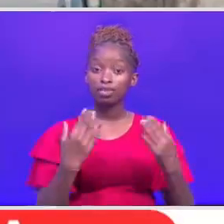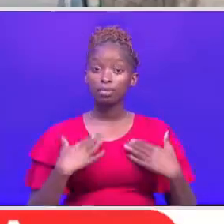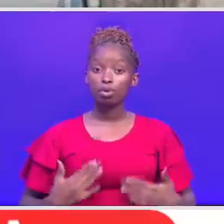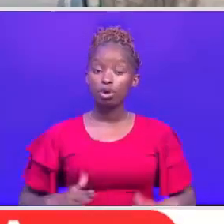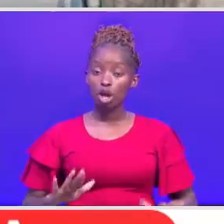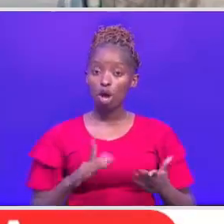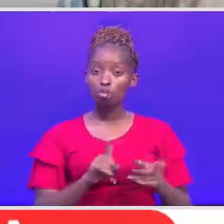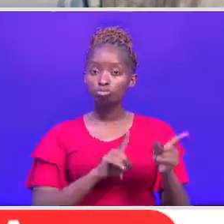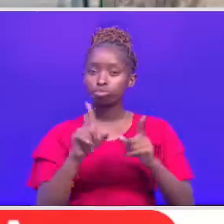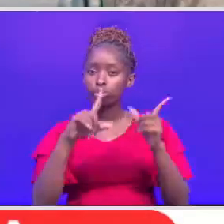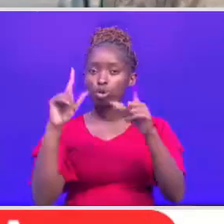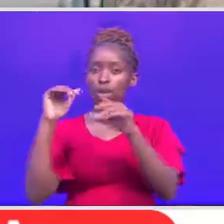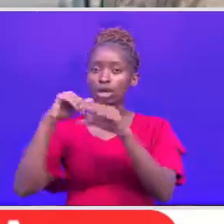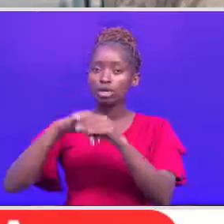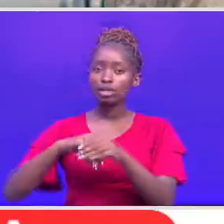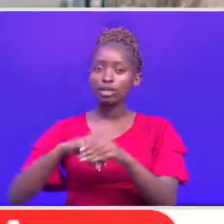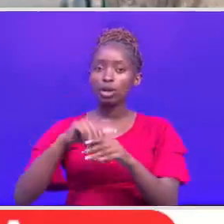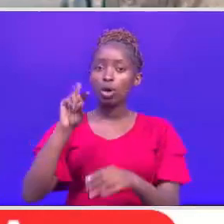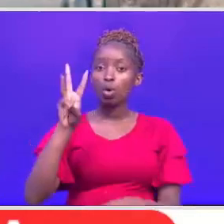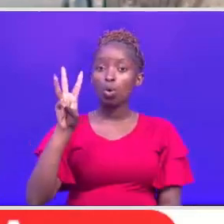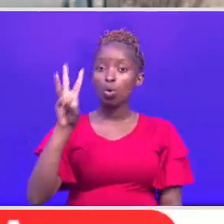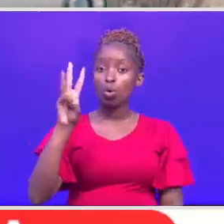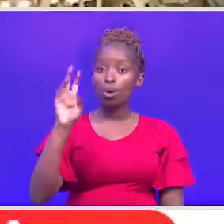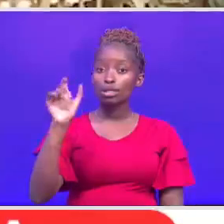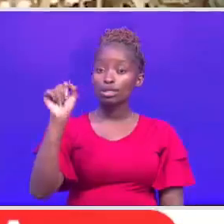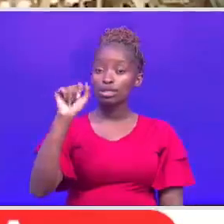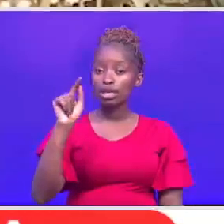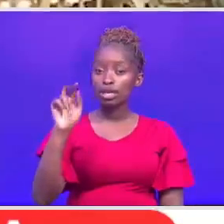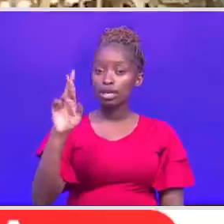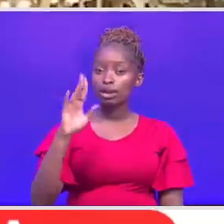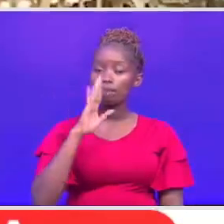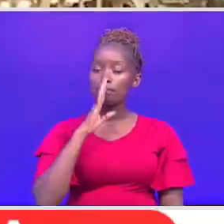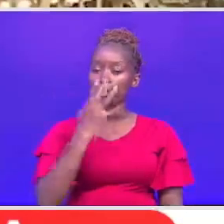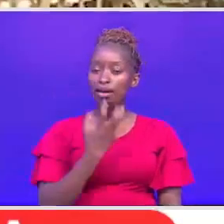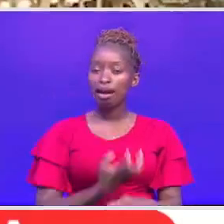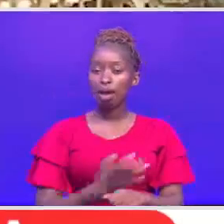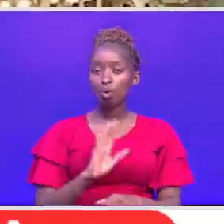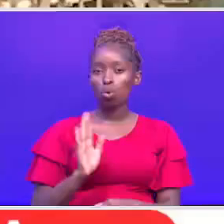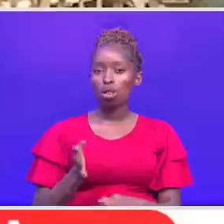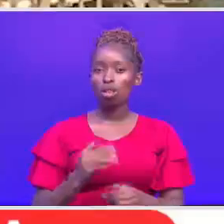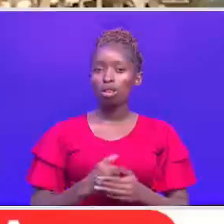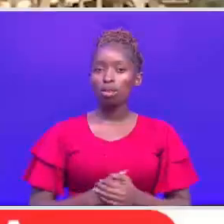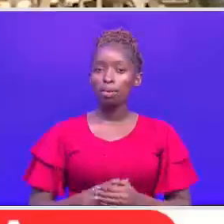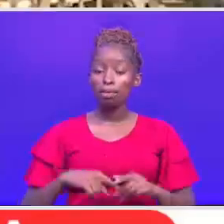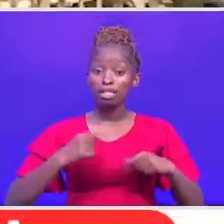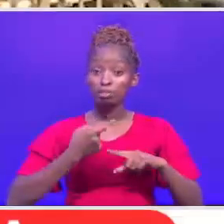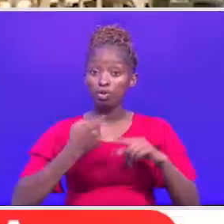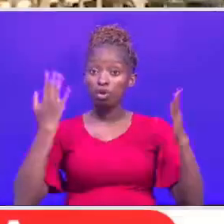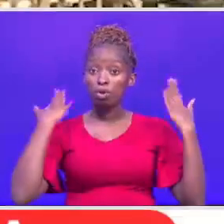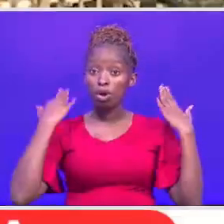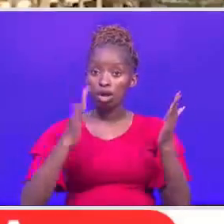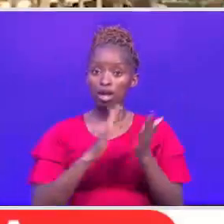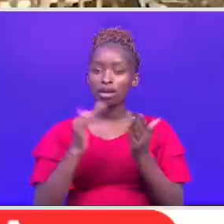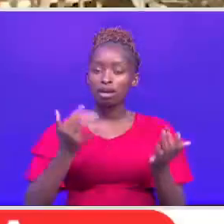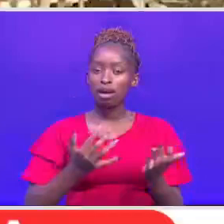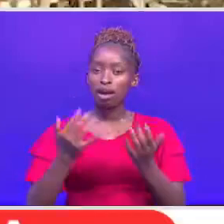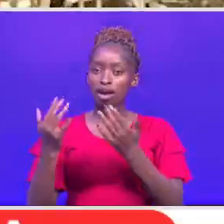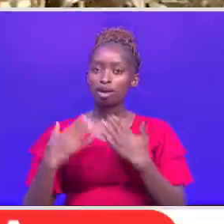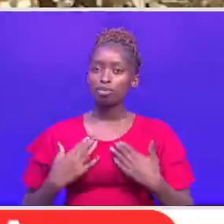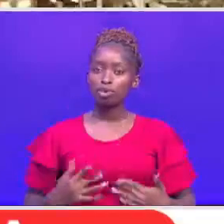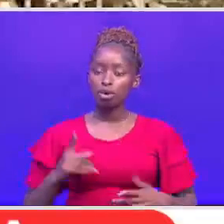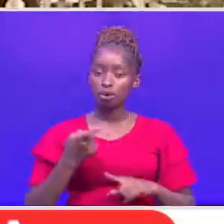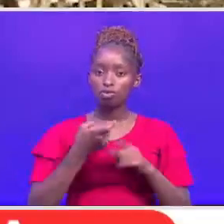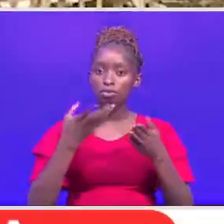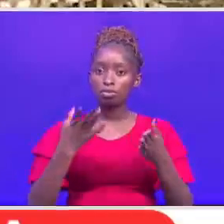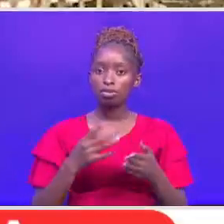mpaka Western, itakuwa ni vigumu kidogo. Mimi nimetoka Meru, na kupeleka mwili mmoja kutoka hapa mpaka Meru ni